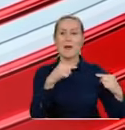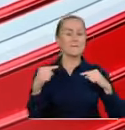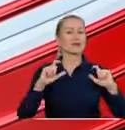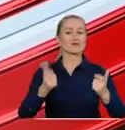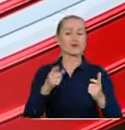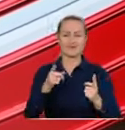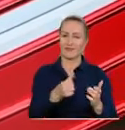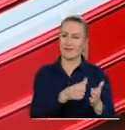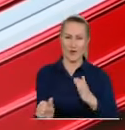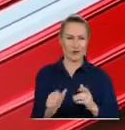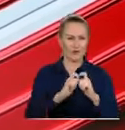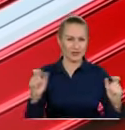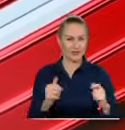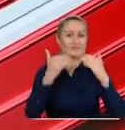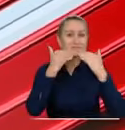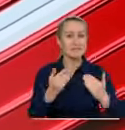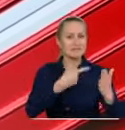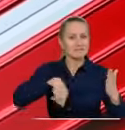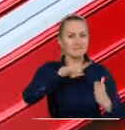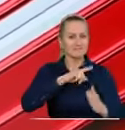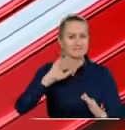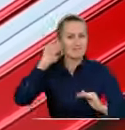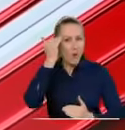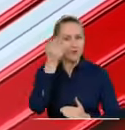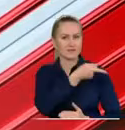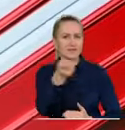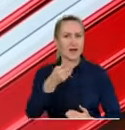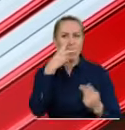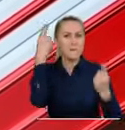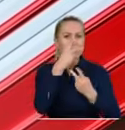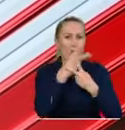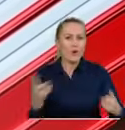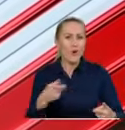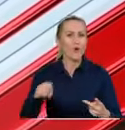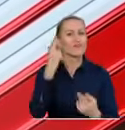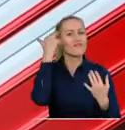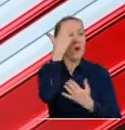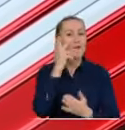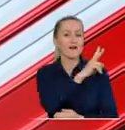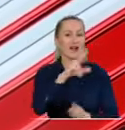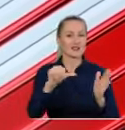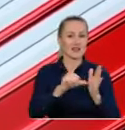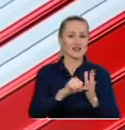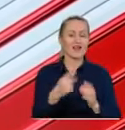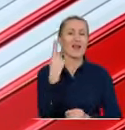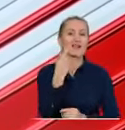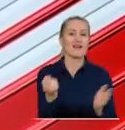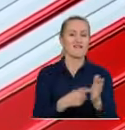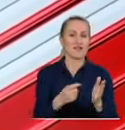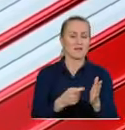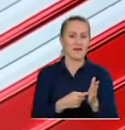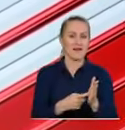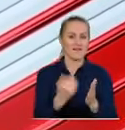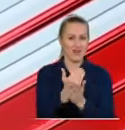wyjątkowy czas. Pomoże nam poznać poglądy, wizje i program kandydatów, no, pod warunkiem, że kandydaci potraktują